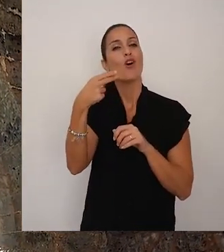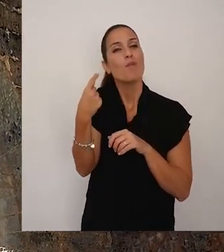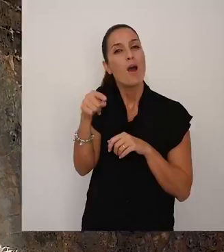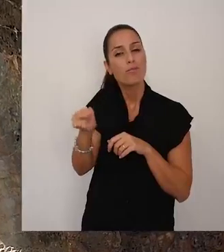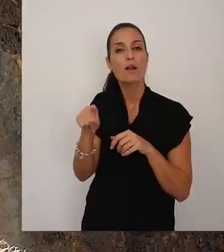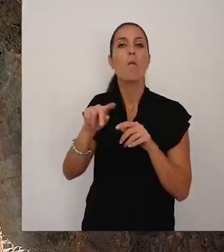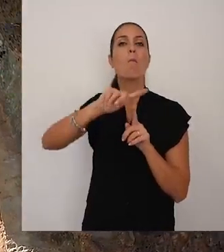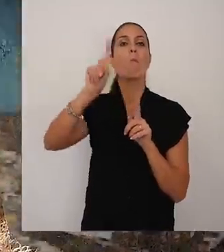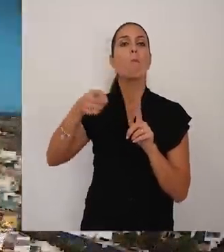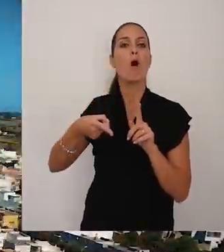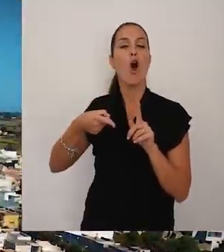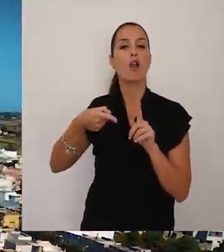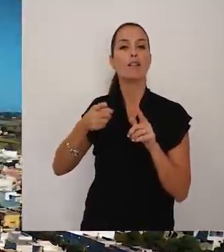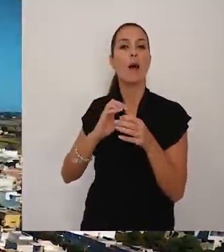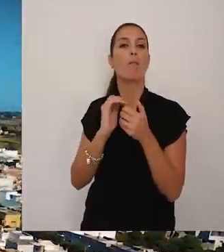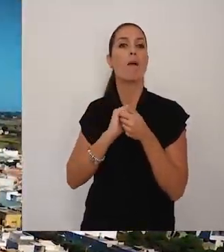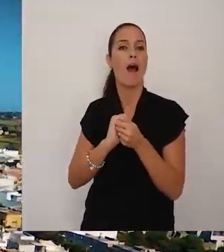Pace.